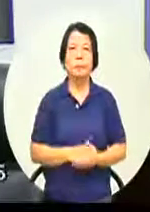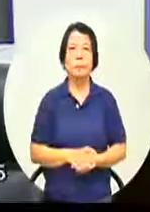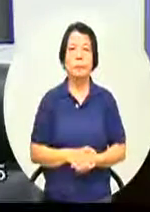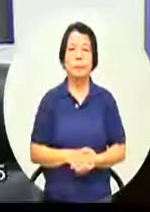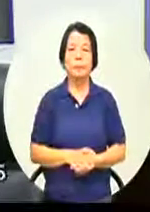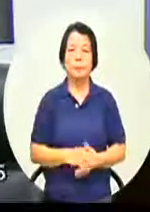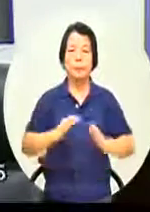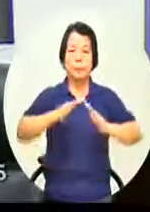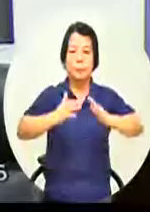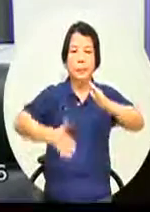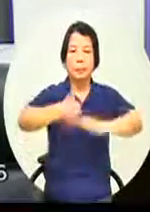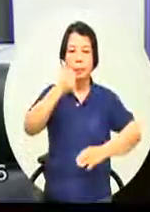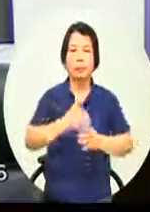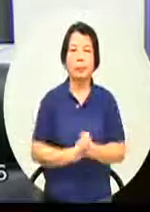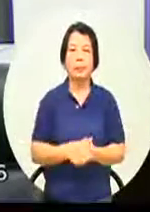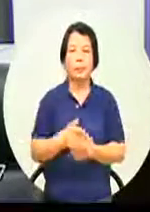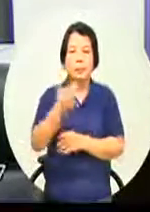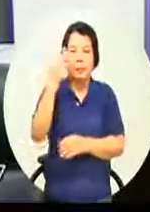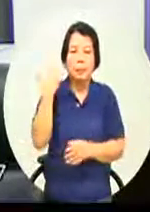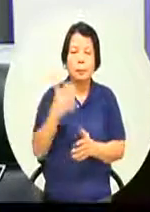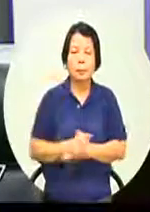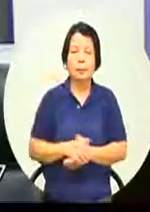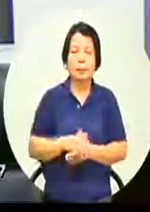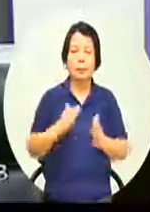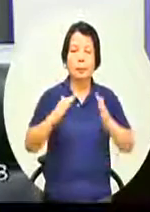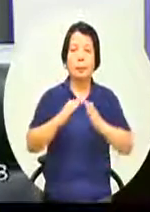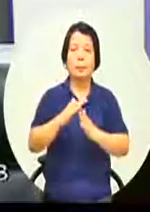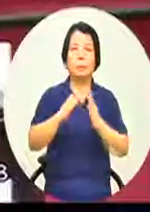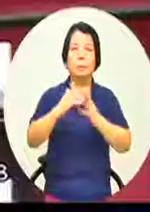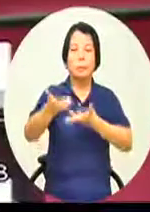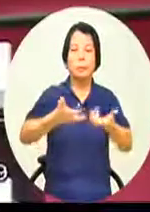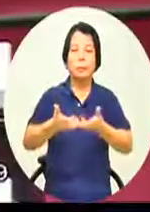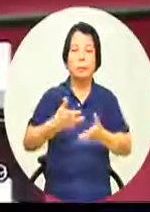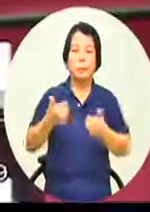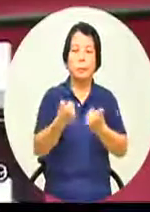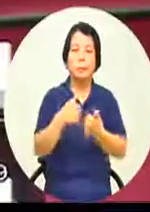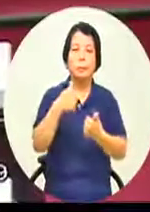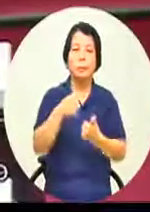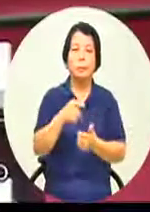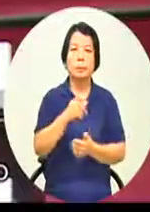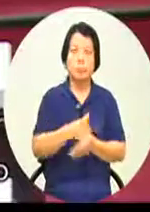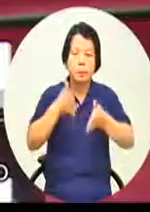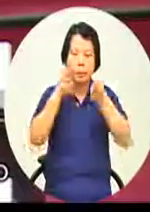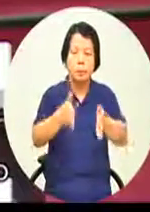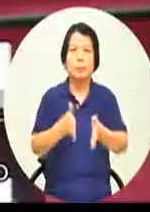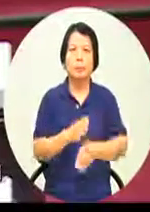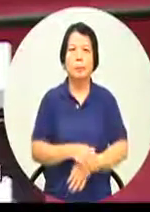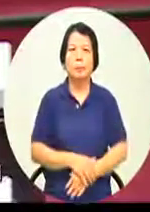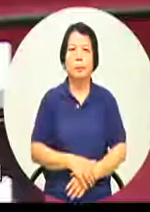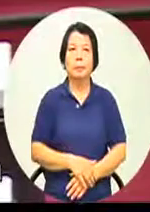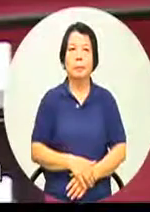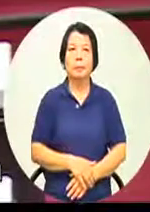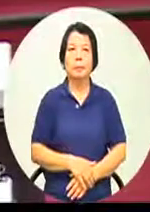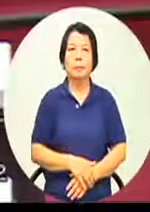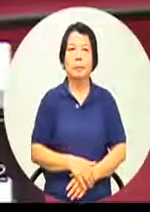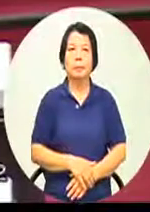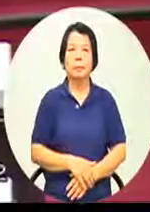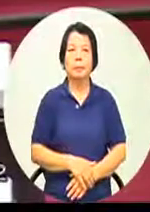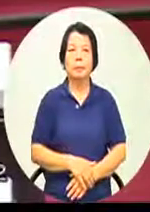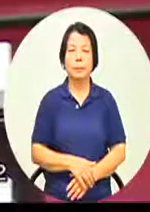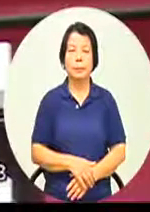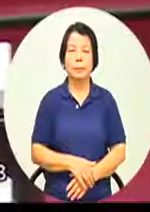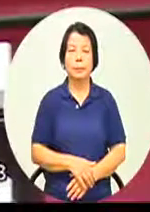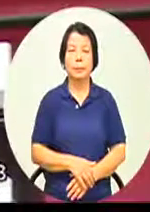市长呢，他也曾经在市政会议里面，然后也有针对这个有关